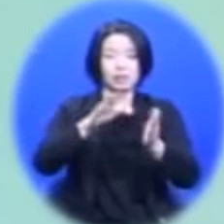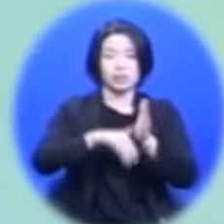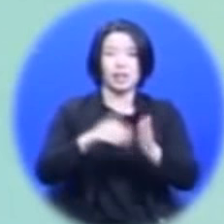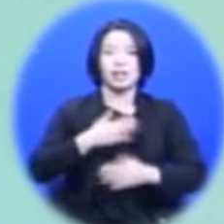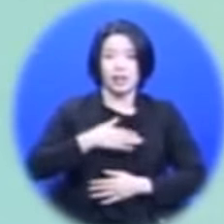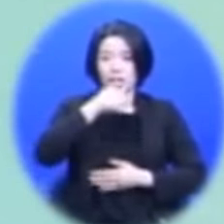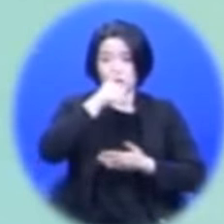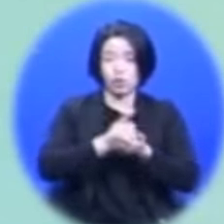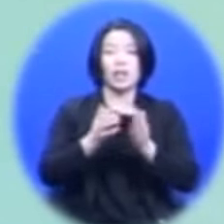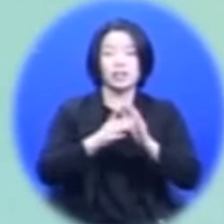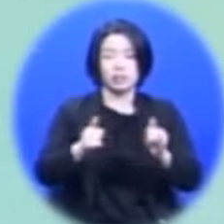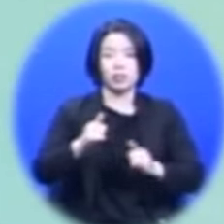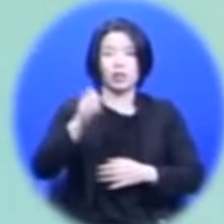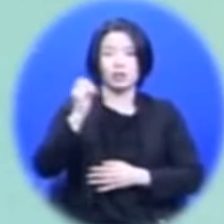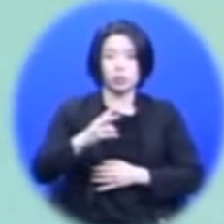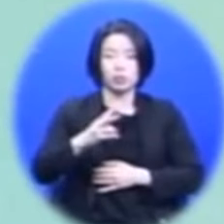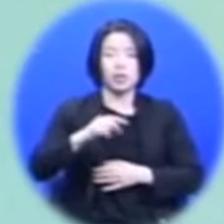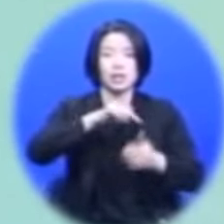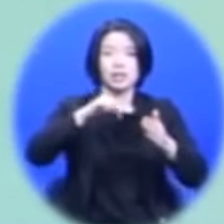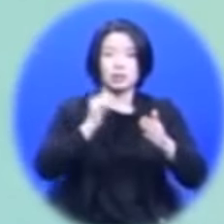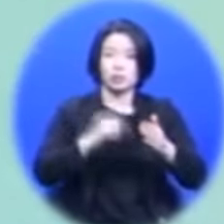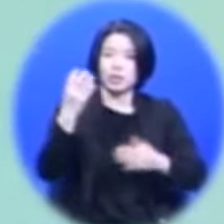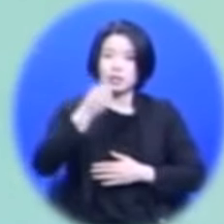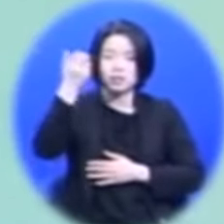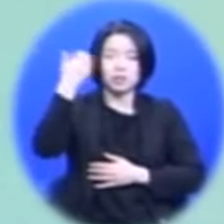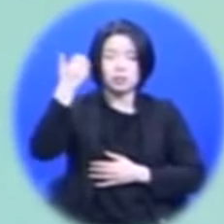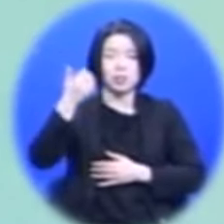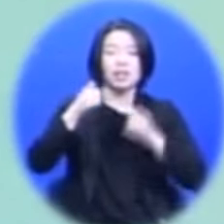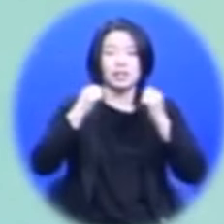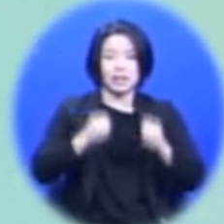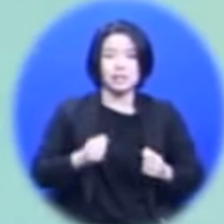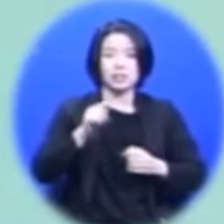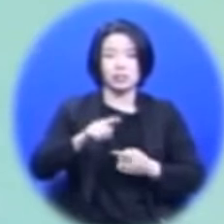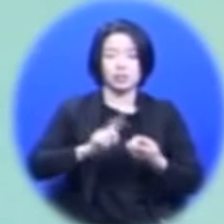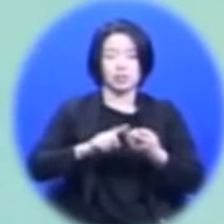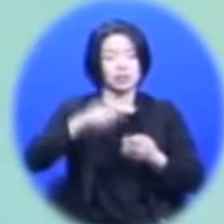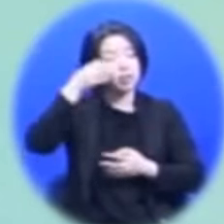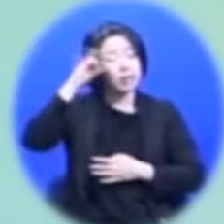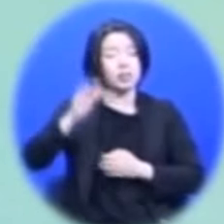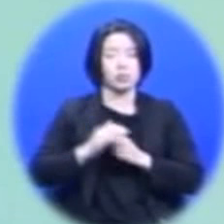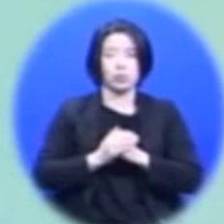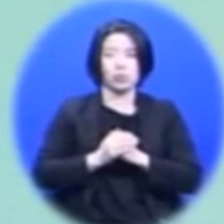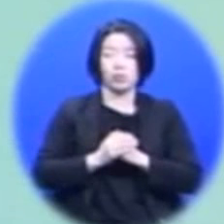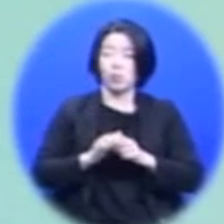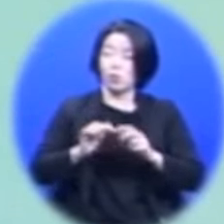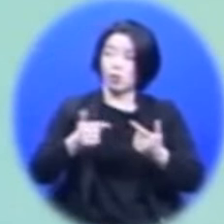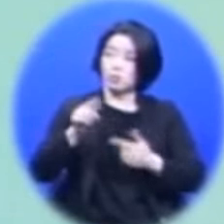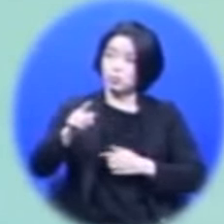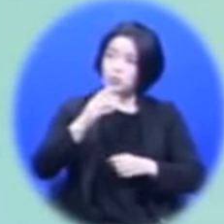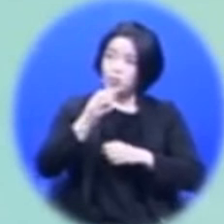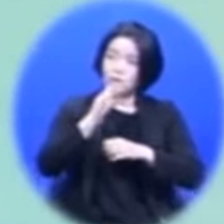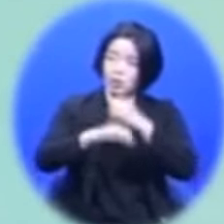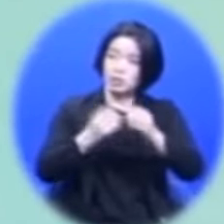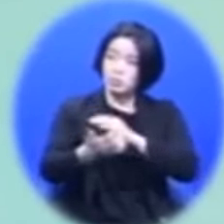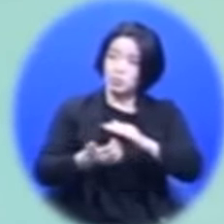것과 그리고 또 내 안에 성령님이 계시는 것을 깨달았습니다. 아니 그거는 당신이 10년 전에도 알고 있었던 거